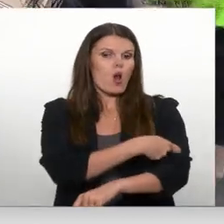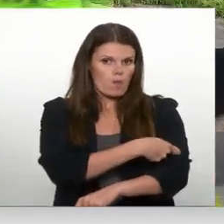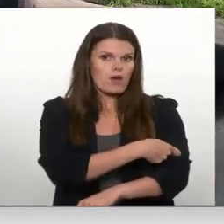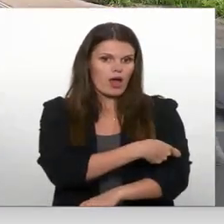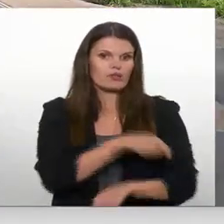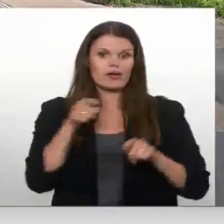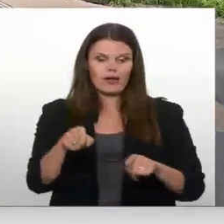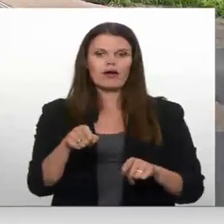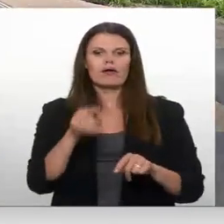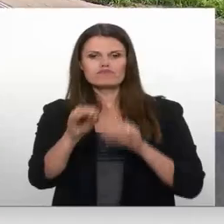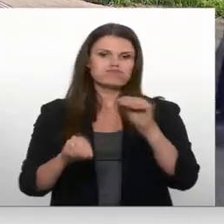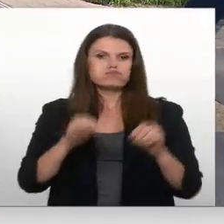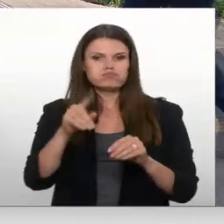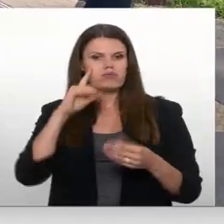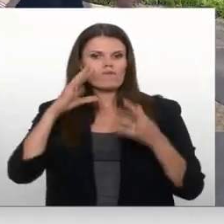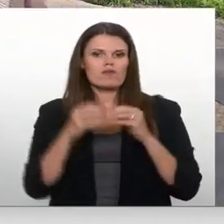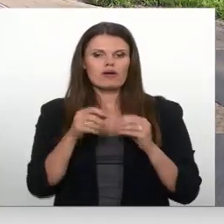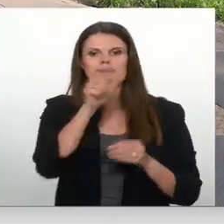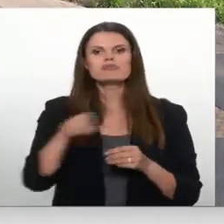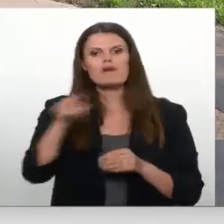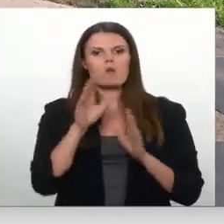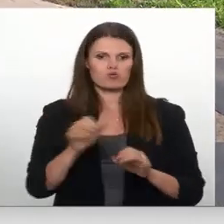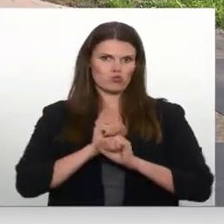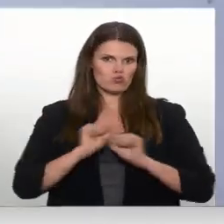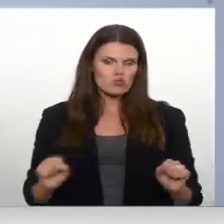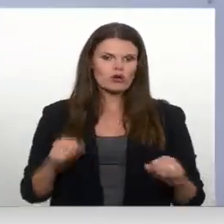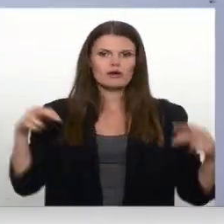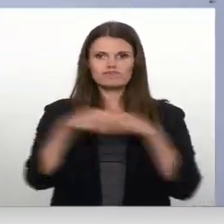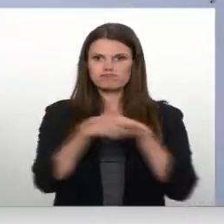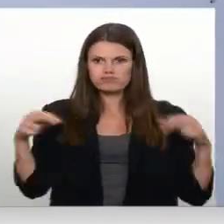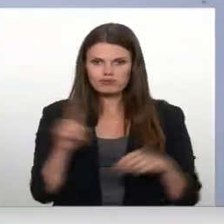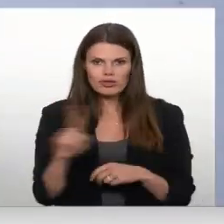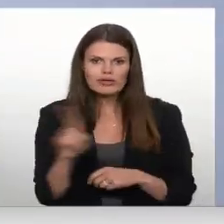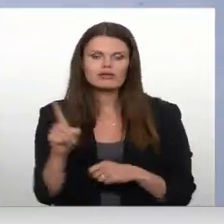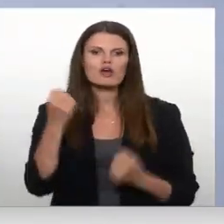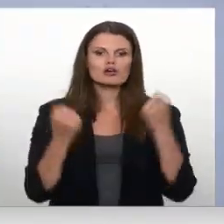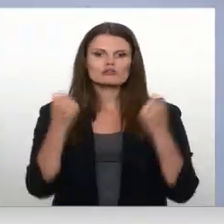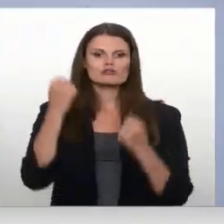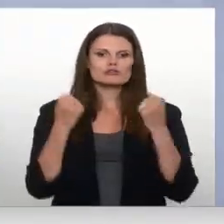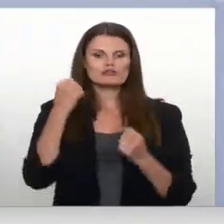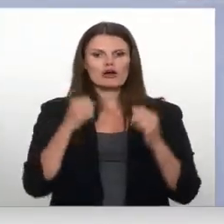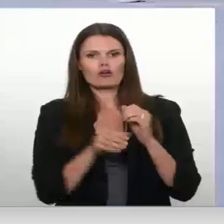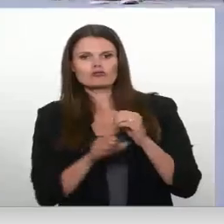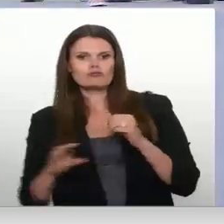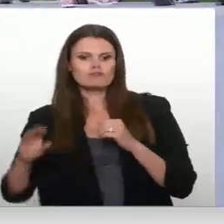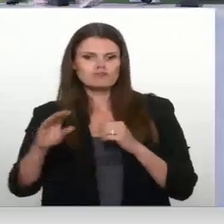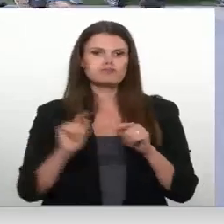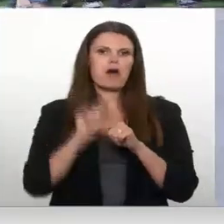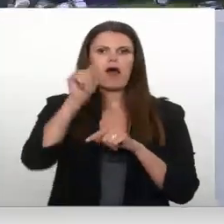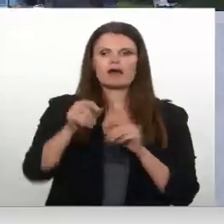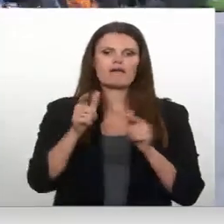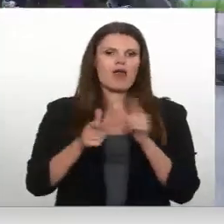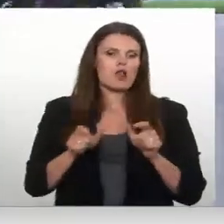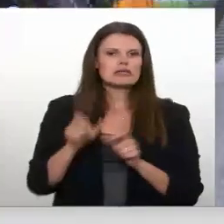Tā veidošanā ņemta vērā satiksmes dalībnieku drošība. Ir gājēju pārejas, automašīnu iebrauktuvis nešķērso veloceļu, un